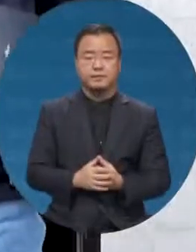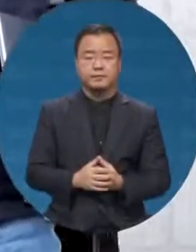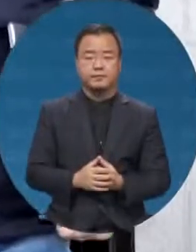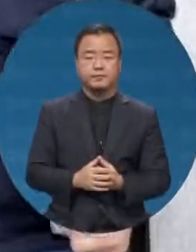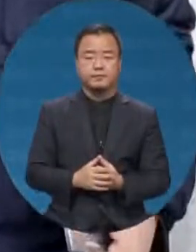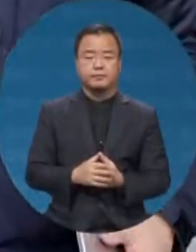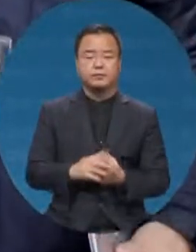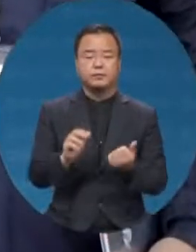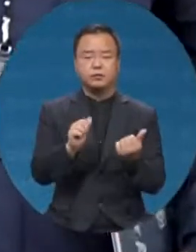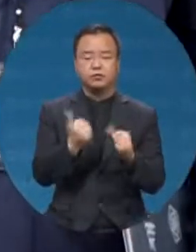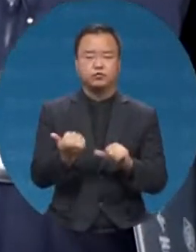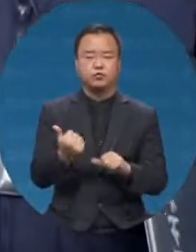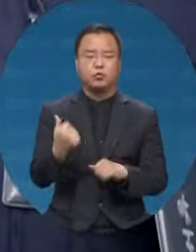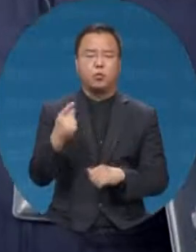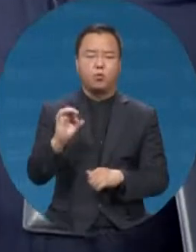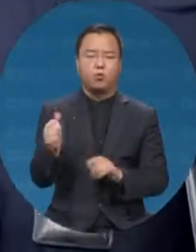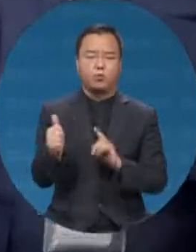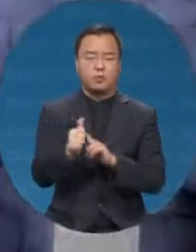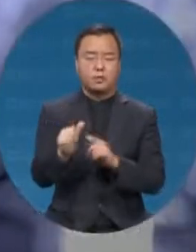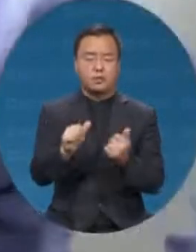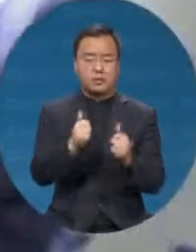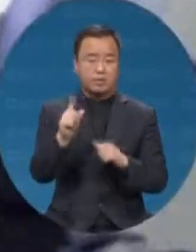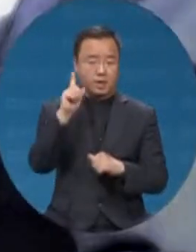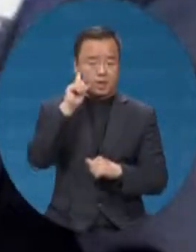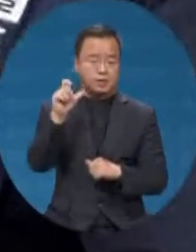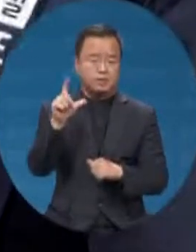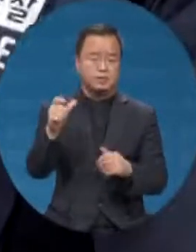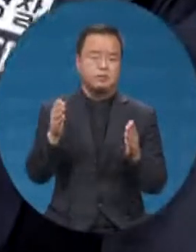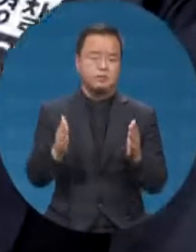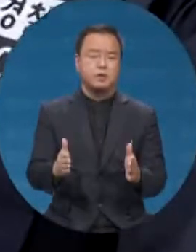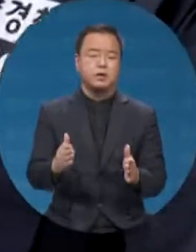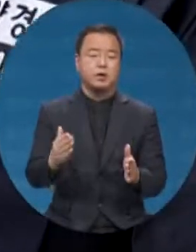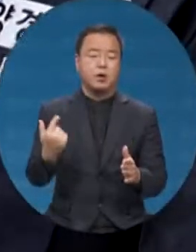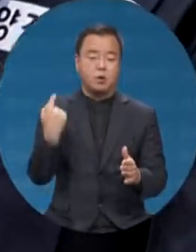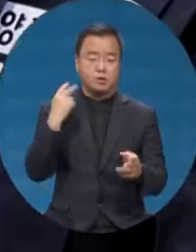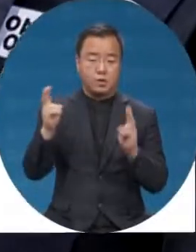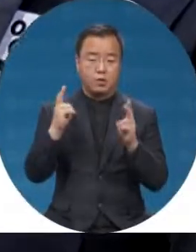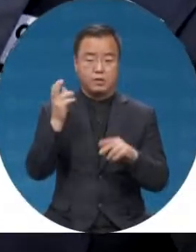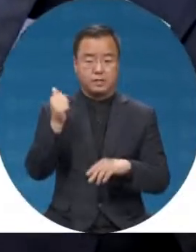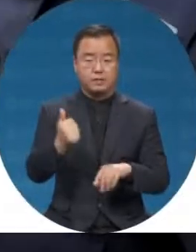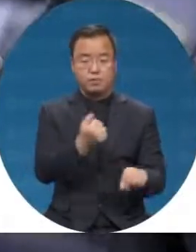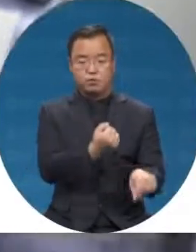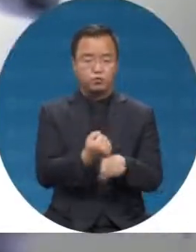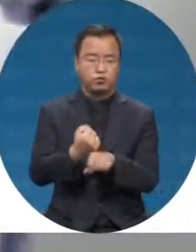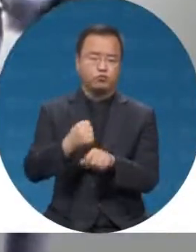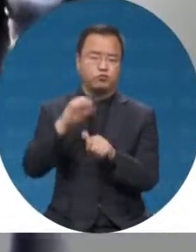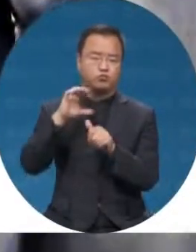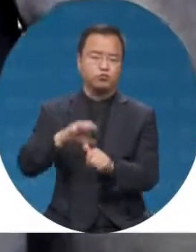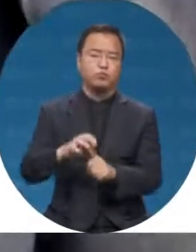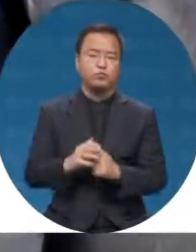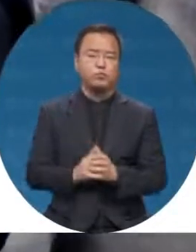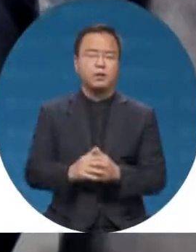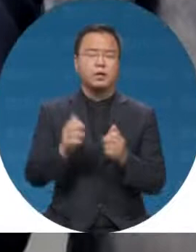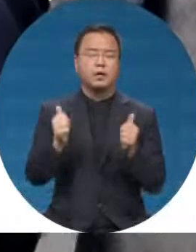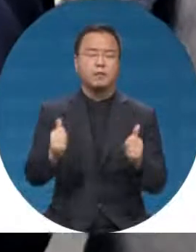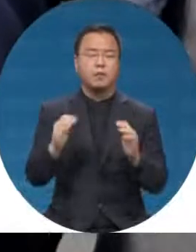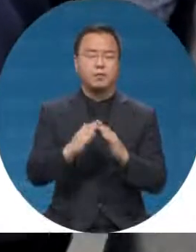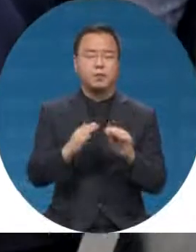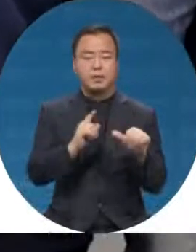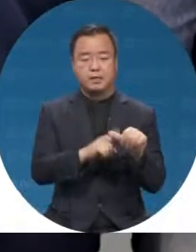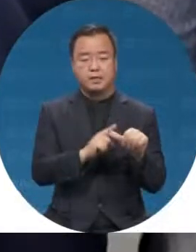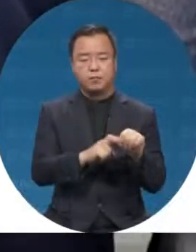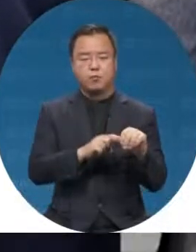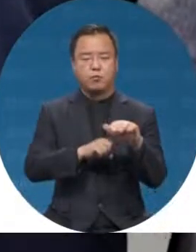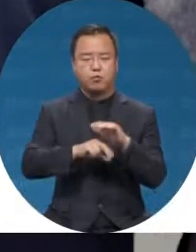고 홍정훈 군 사망 보름 만인 어제 오후 요트 업체 대표 A씨가 구속됐습니다. 법원은 A씨가